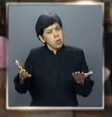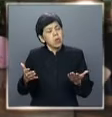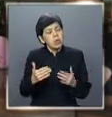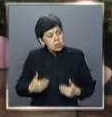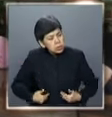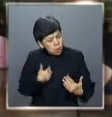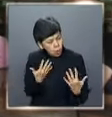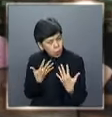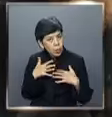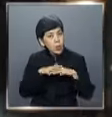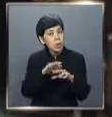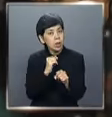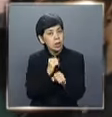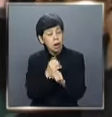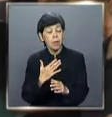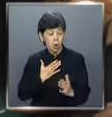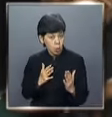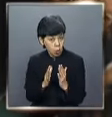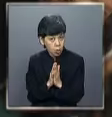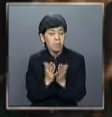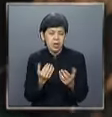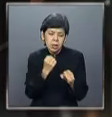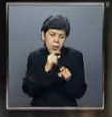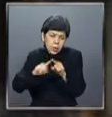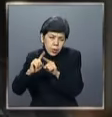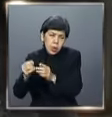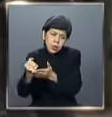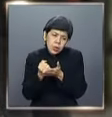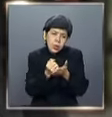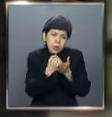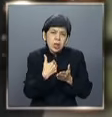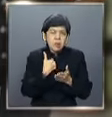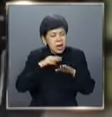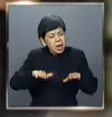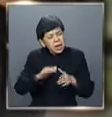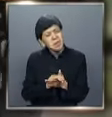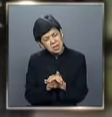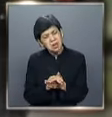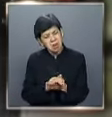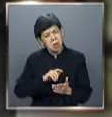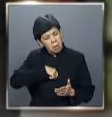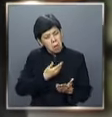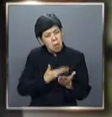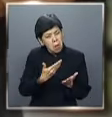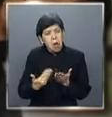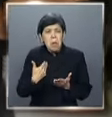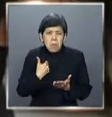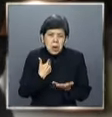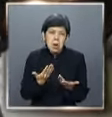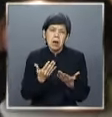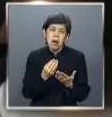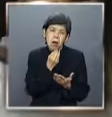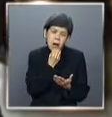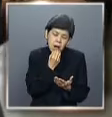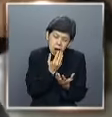วิตเขาอยู่กับเราเขาเหมือนกับเป็นลูกของเราและหลายๆหน่วยงานก็ต้องดูแลเด็กเหล่านี้มันก็มีค่าใช้จ่ายไม่ว่าจะเป็นด้านของ